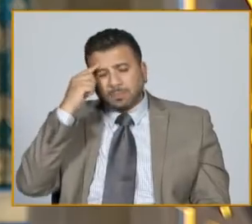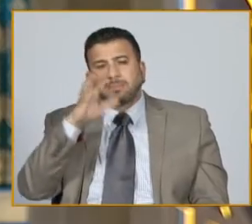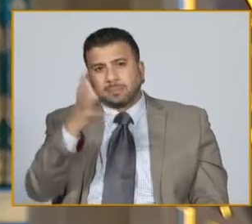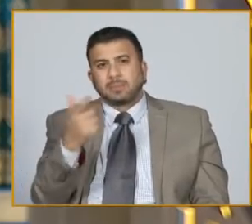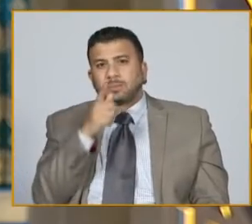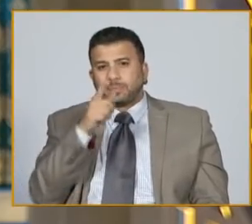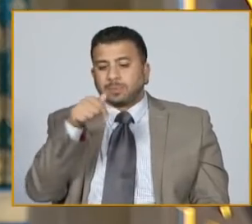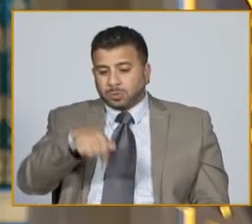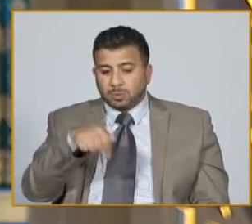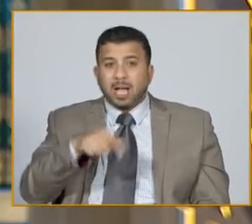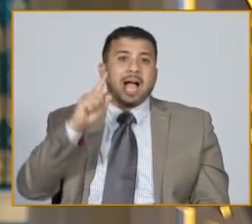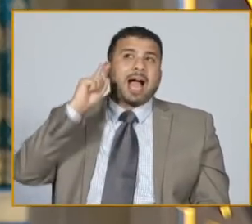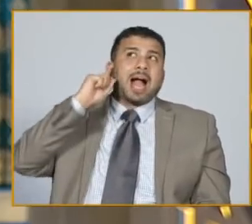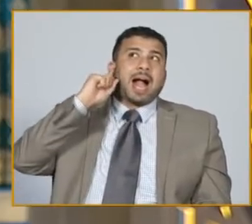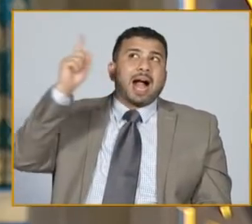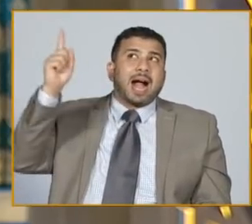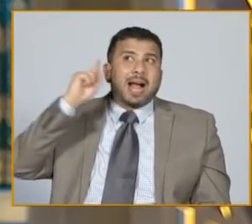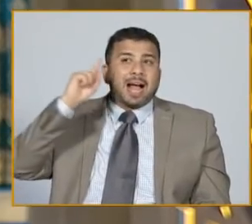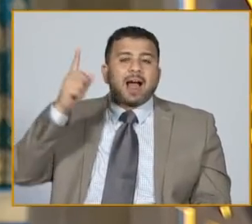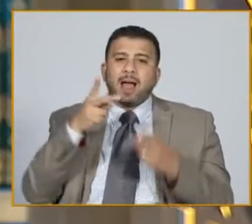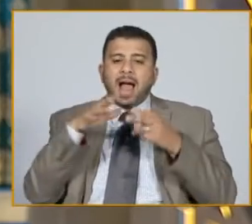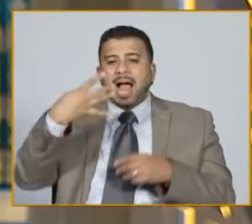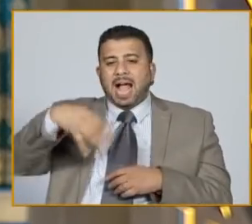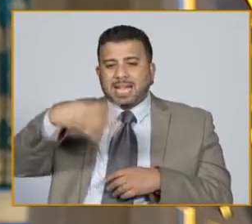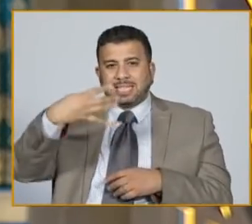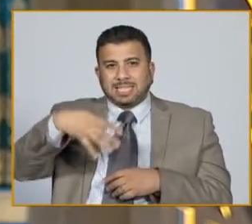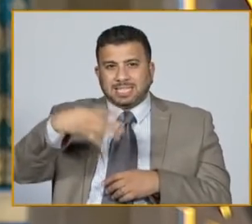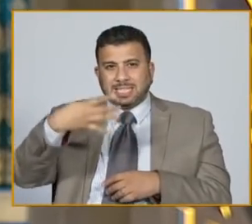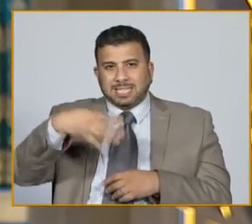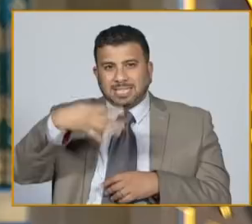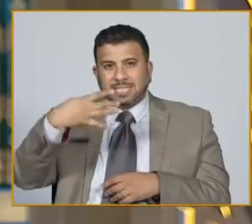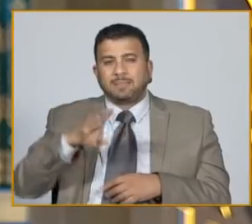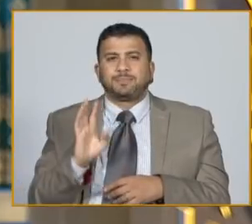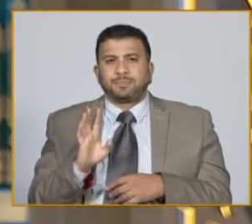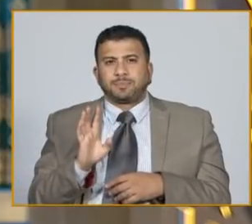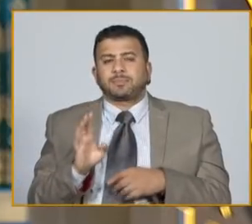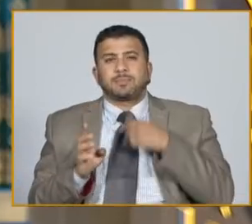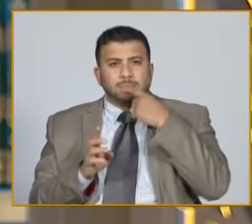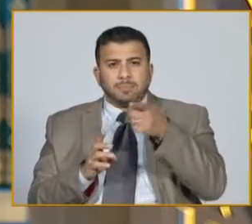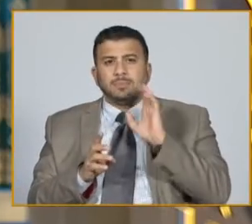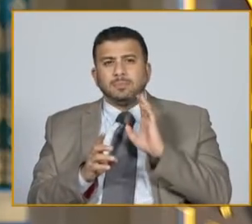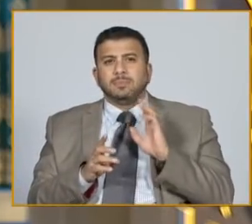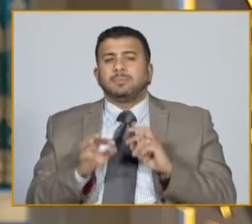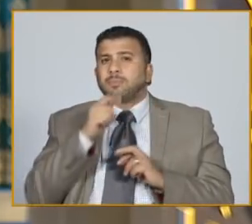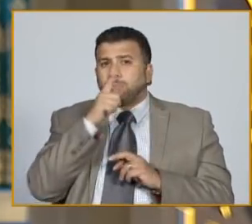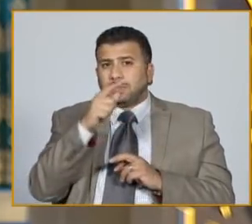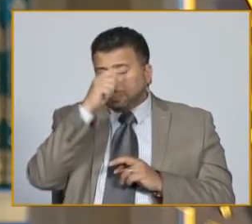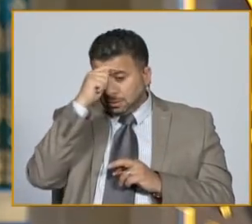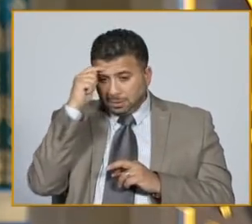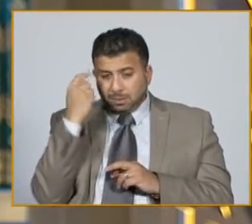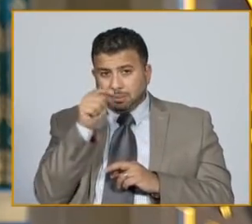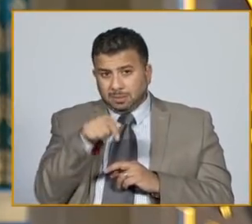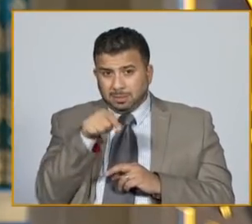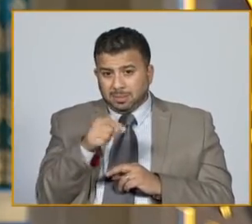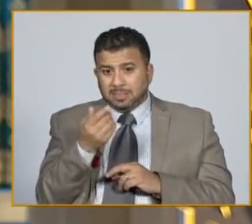عفوا أذن العصر وما صليت إلا بعد ساعة، نقول بعد الصلاة يبدأ وقت النهي. يعني لو